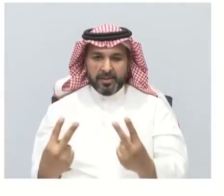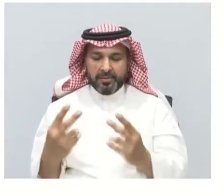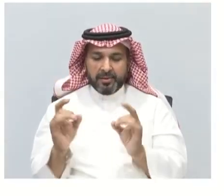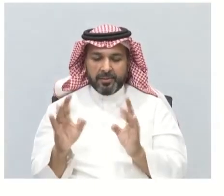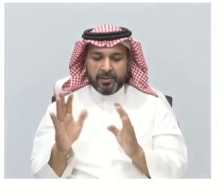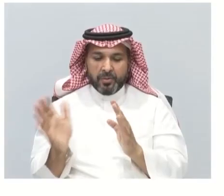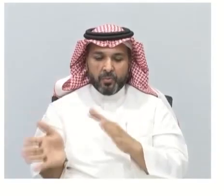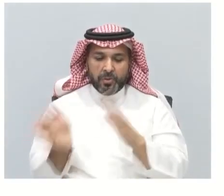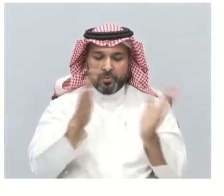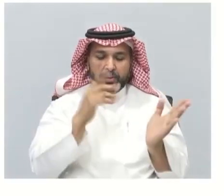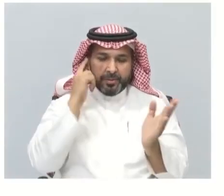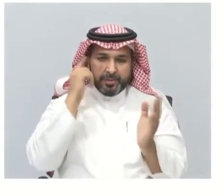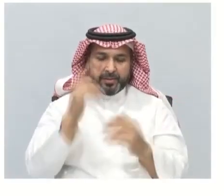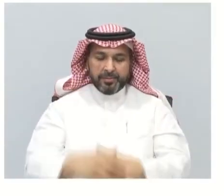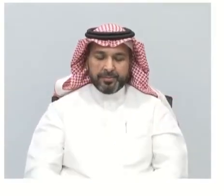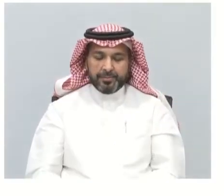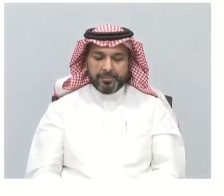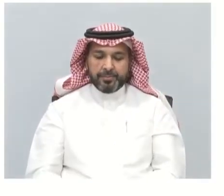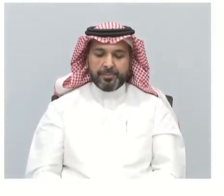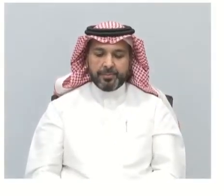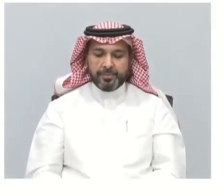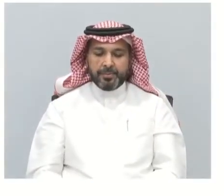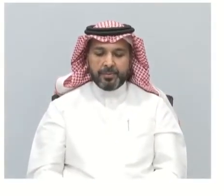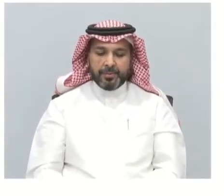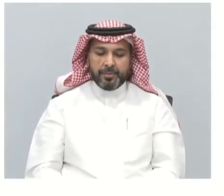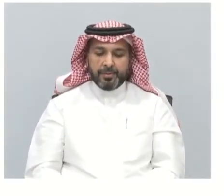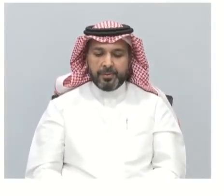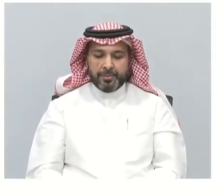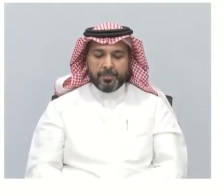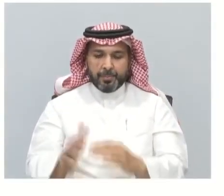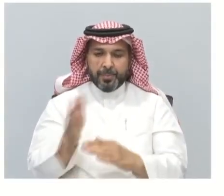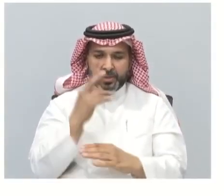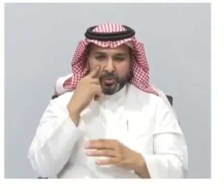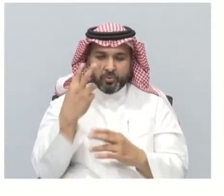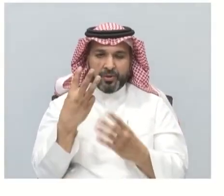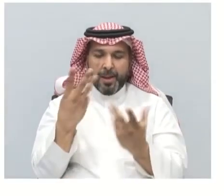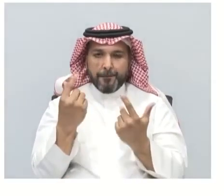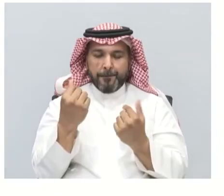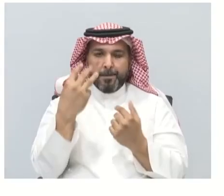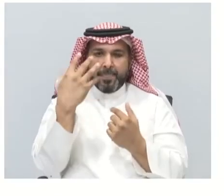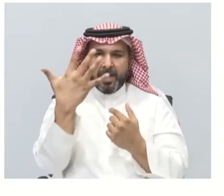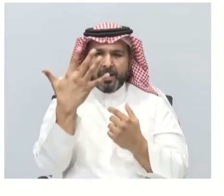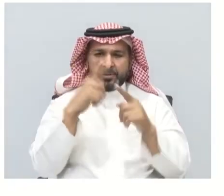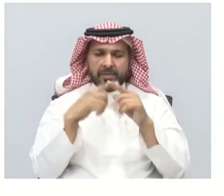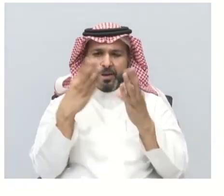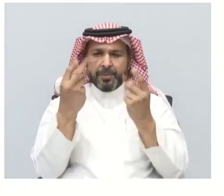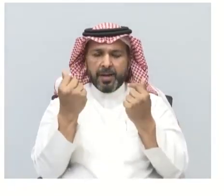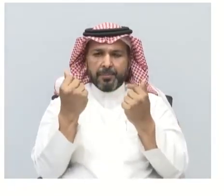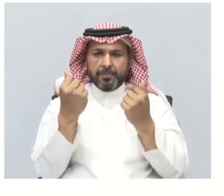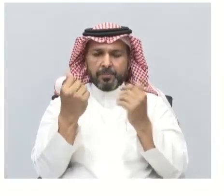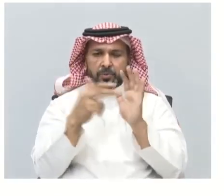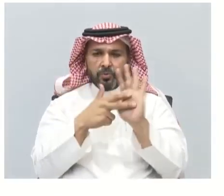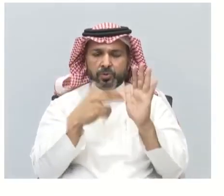نقسم او نوجد قيمه اكس قيمه اكس كم تساوي 3 بعد ذلك نوجد قيمه y قيمه y نعوض